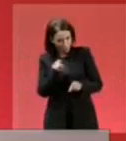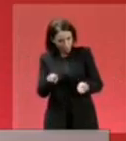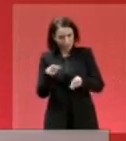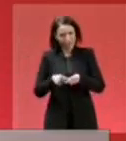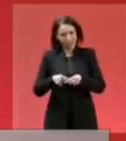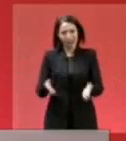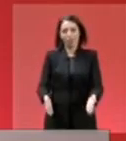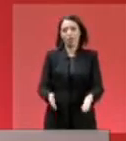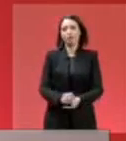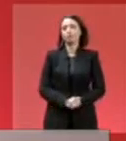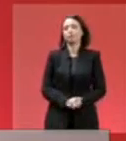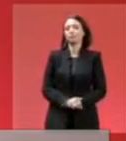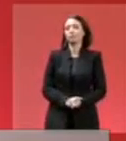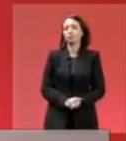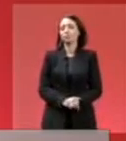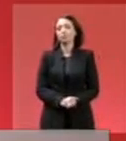Ελλάδα.